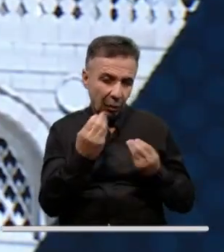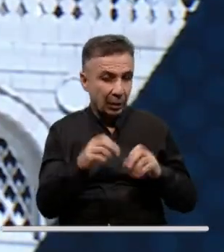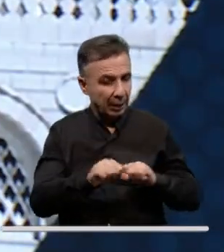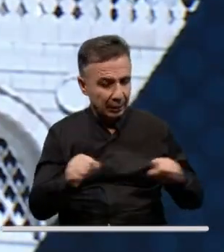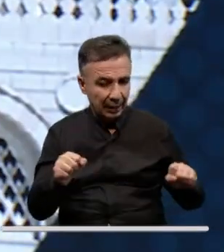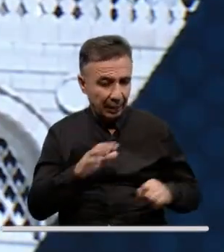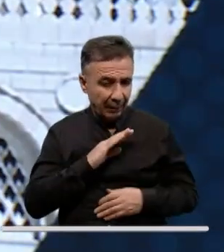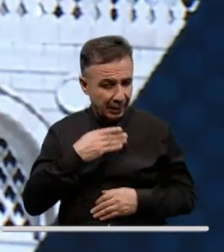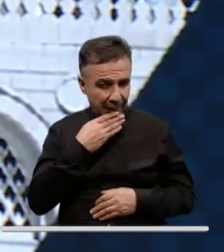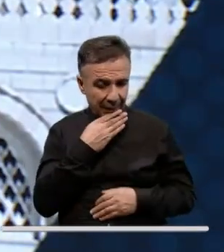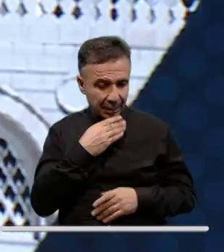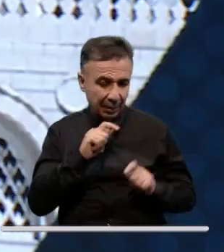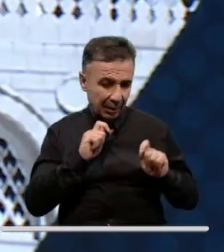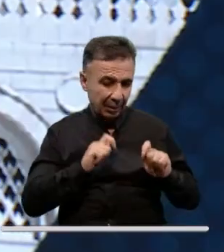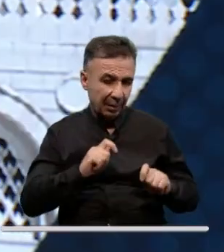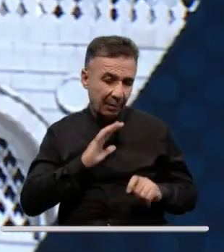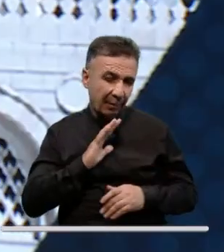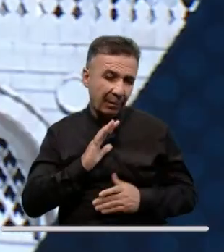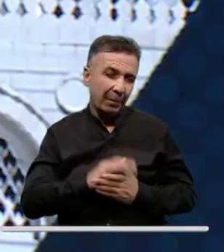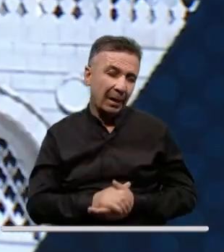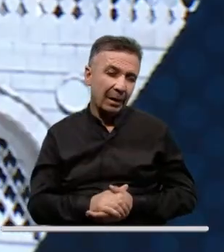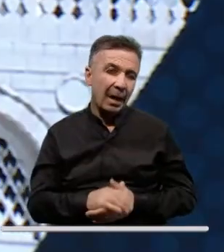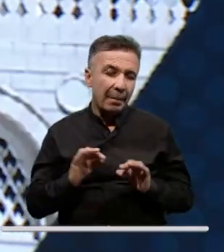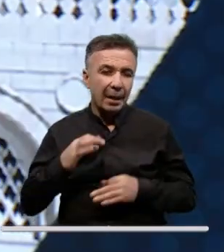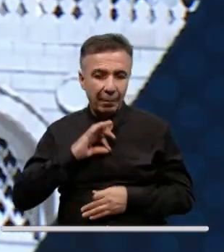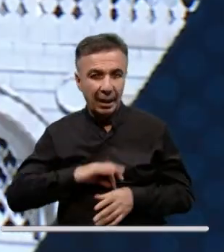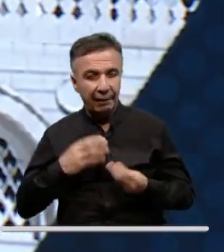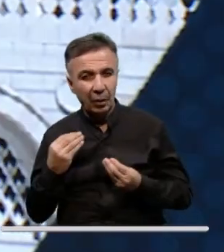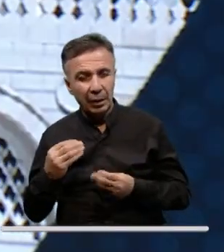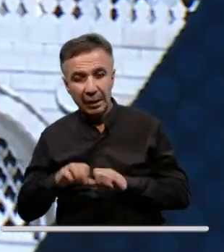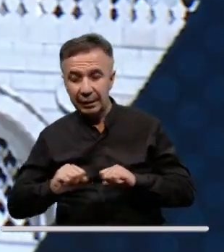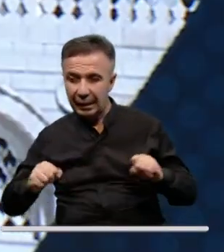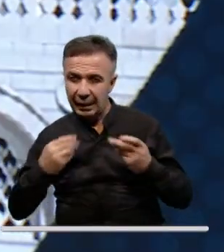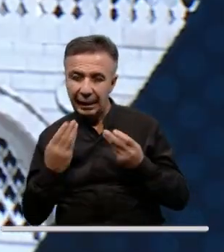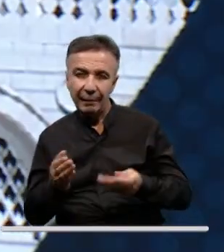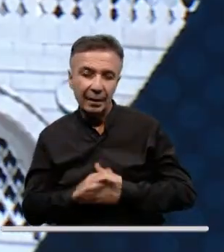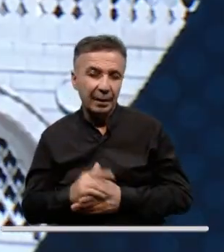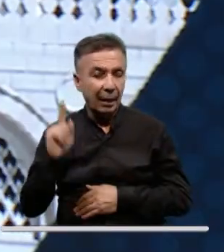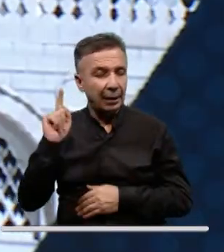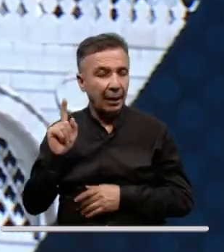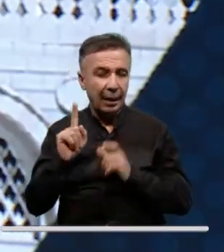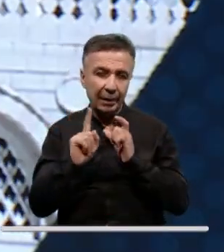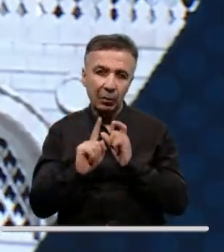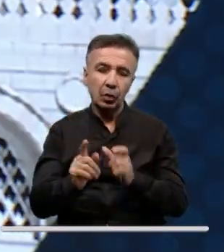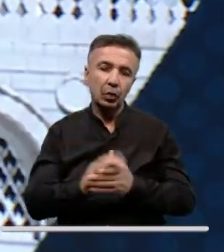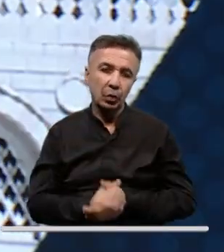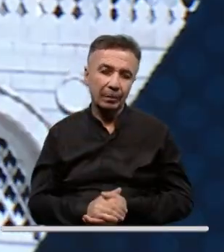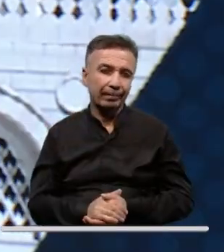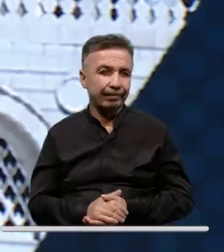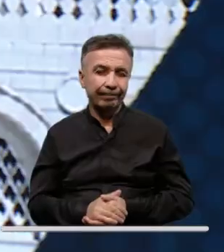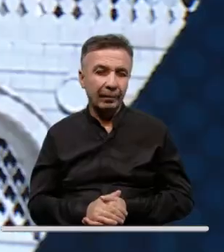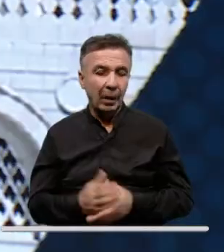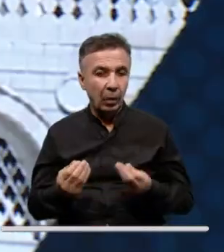istismar etmeye başlar hem manevi olarak istismar etmeye başlar kullanır Allah göstermesin yakanızı